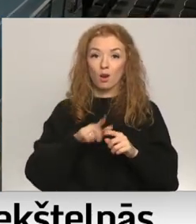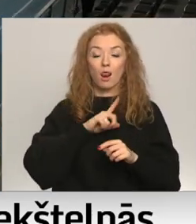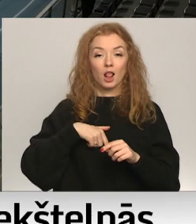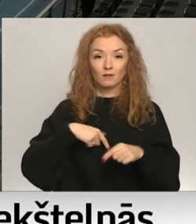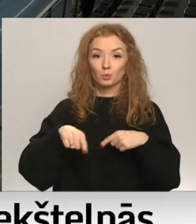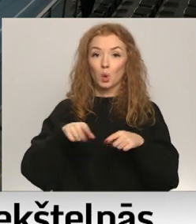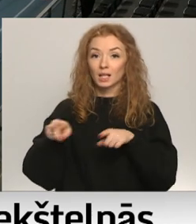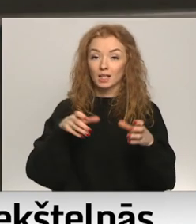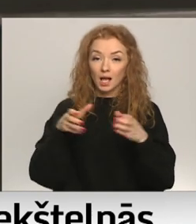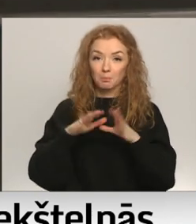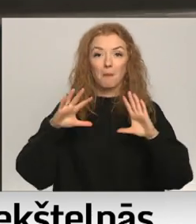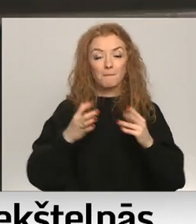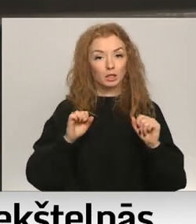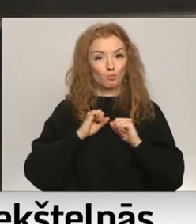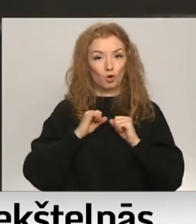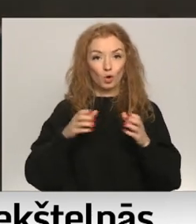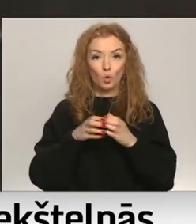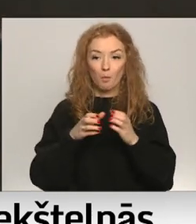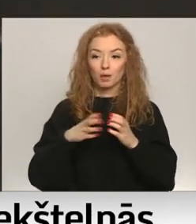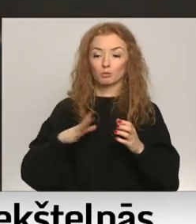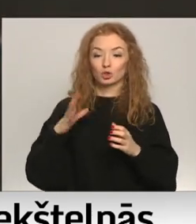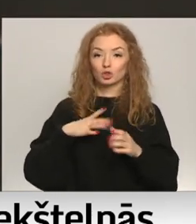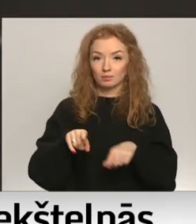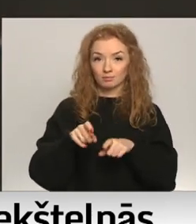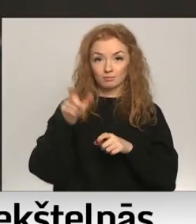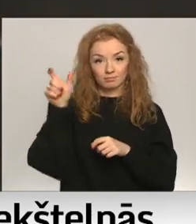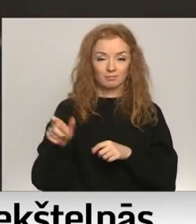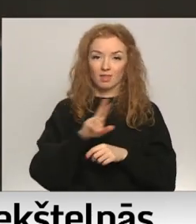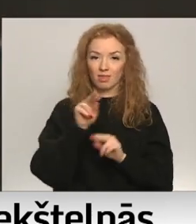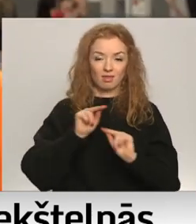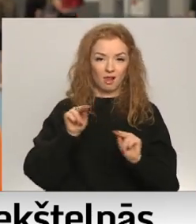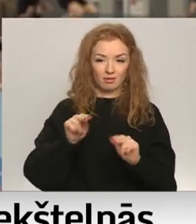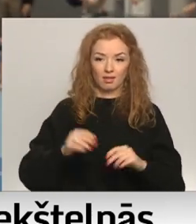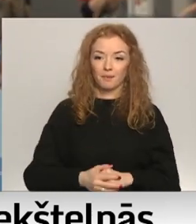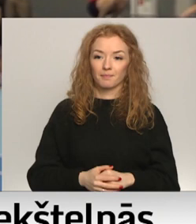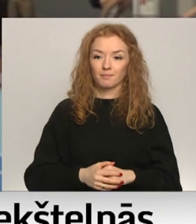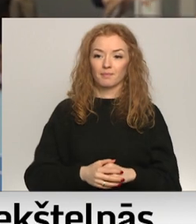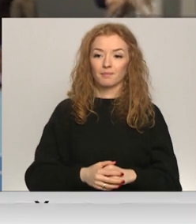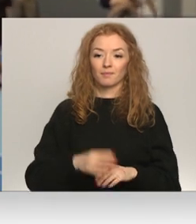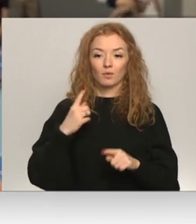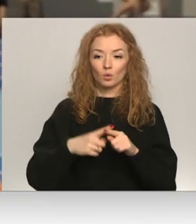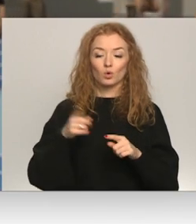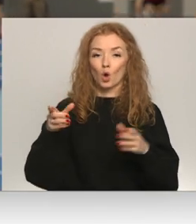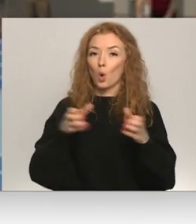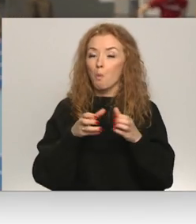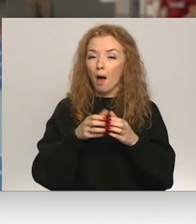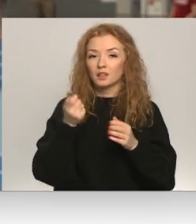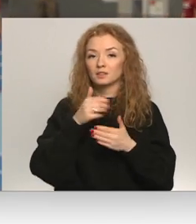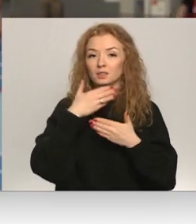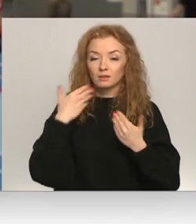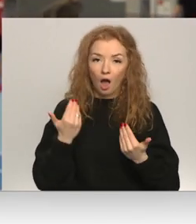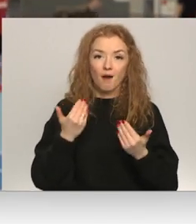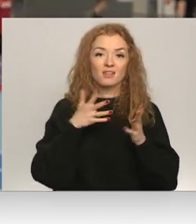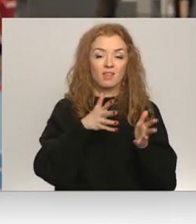izlasē, bet sporta komandas bijušais barjeras skrējais vairs netrenē. Fiziskās sagatavotības treneriem komandas nav tik lielas ieteikmes,